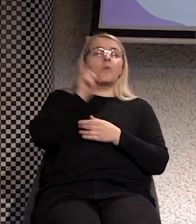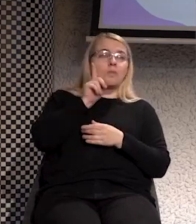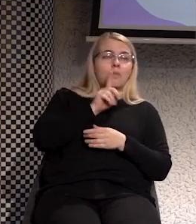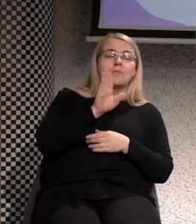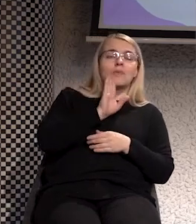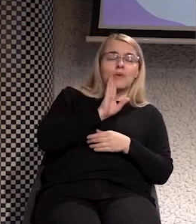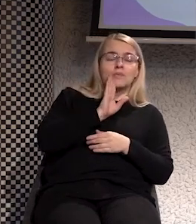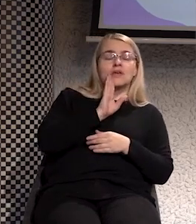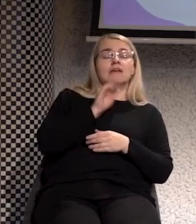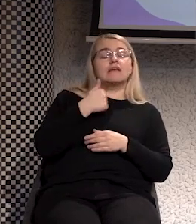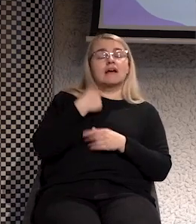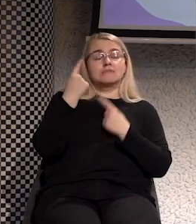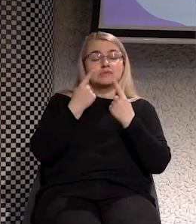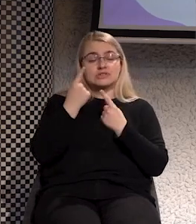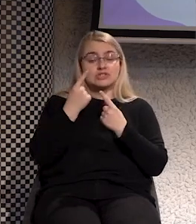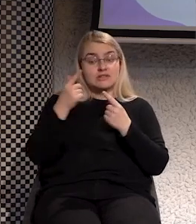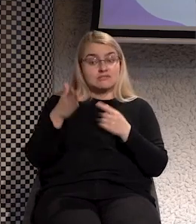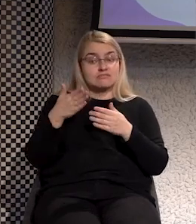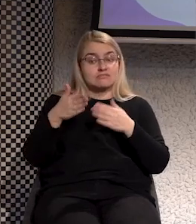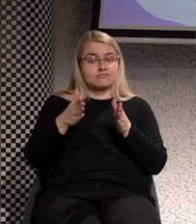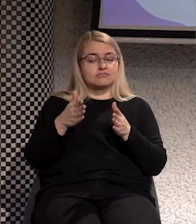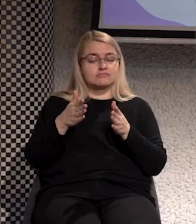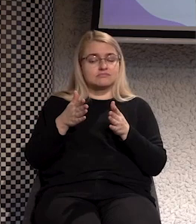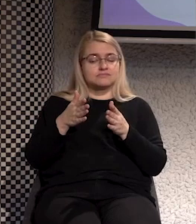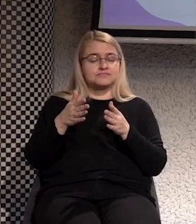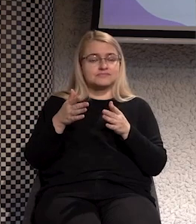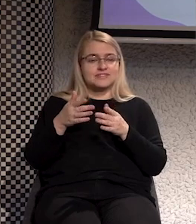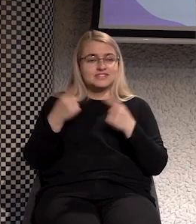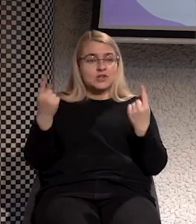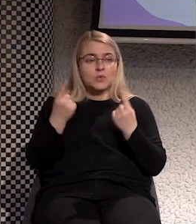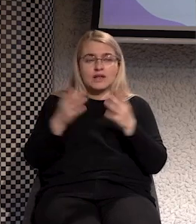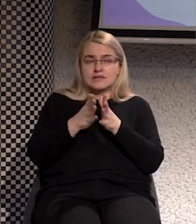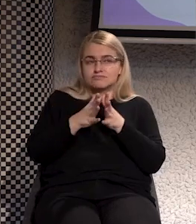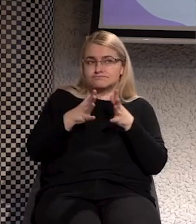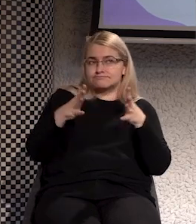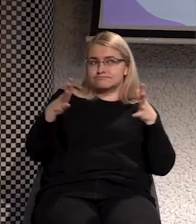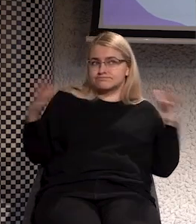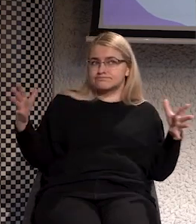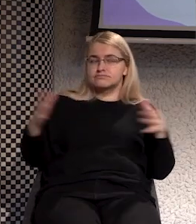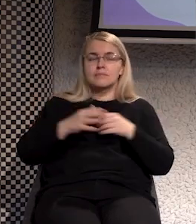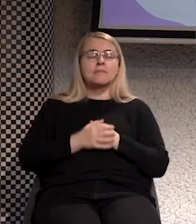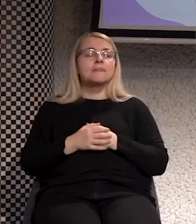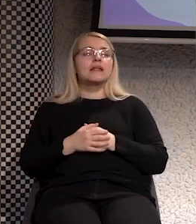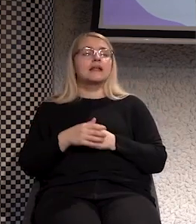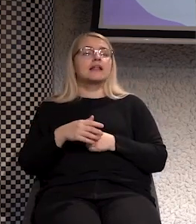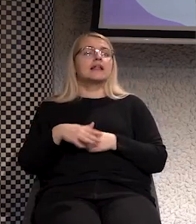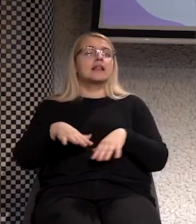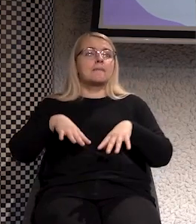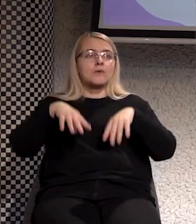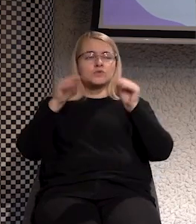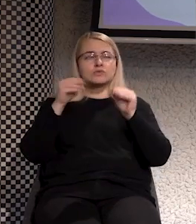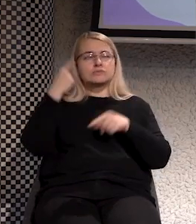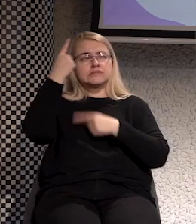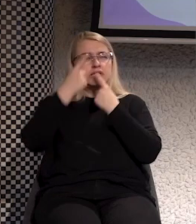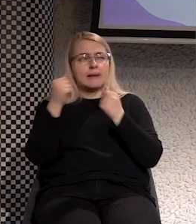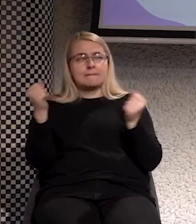te granice, że one się poszerzają. I to była dla mnie wspaniała i dobra obserwacja, bo wyszedłem trochę, raz, że do pierwszych warsztatów trochę z obawą, jak to będzie,